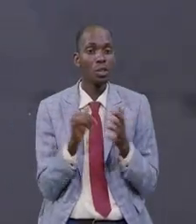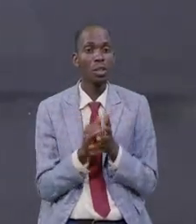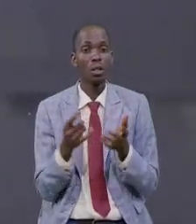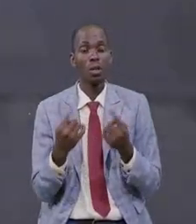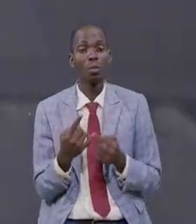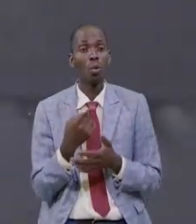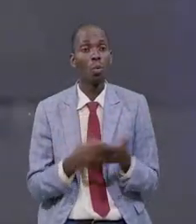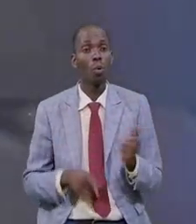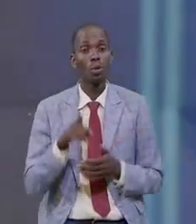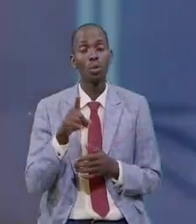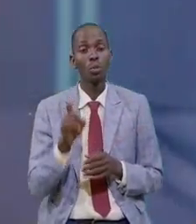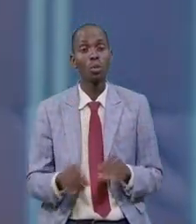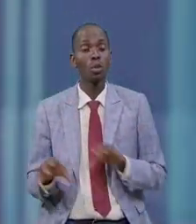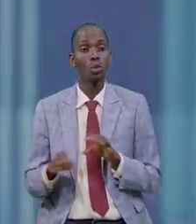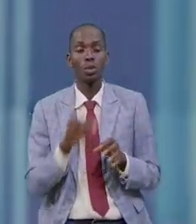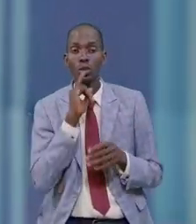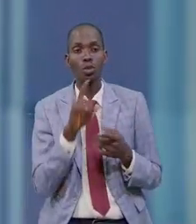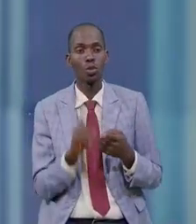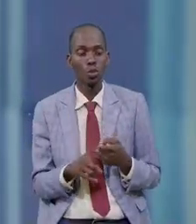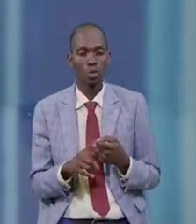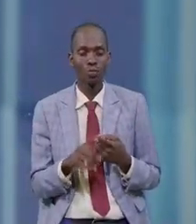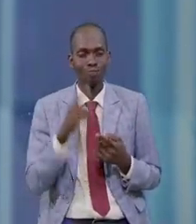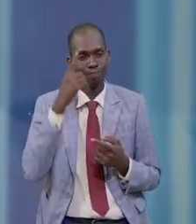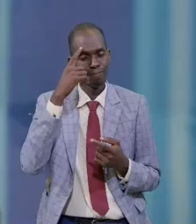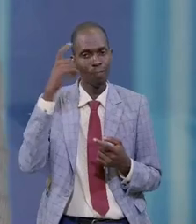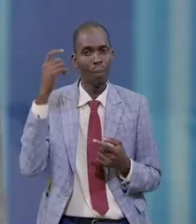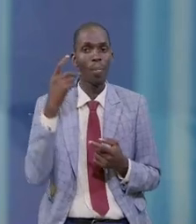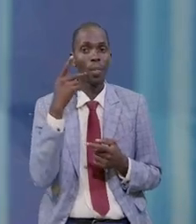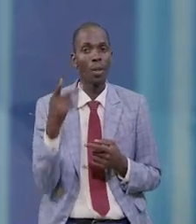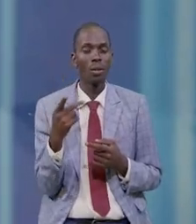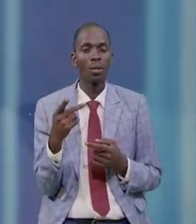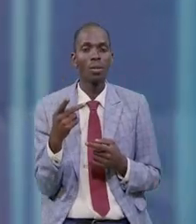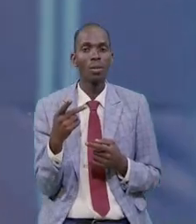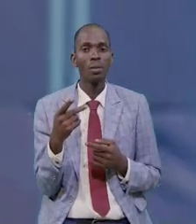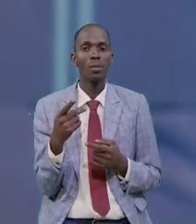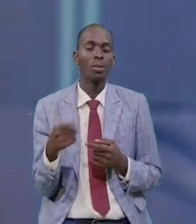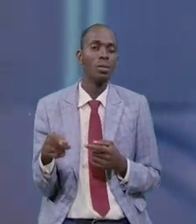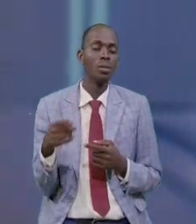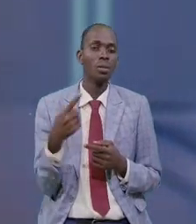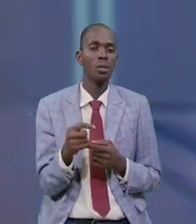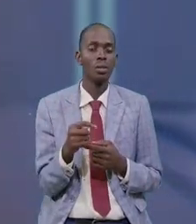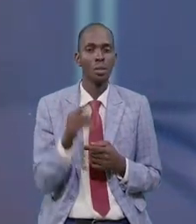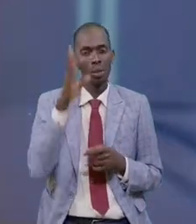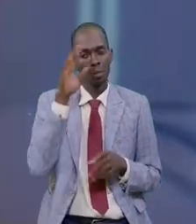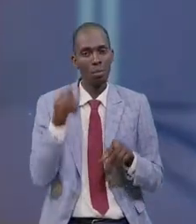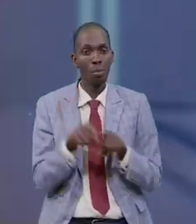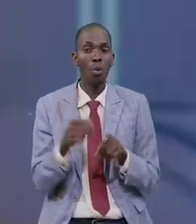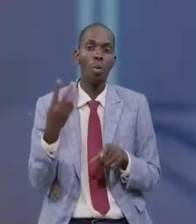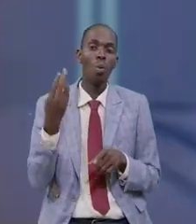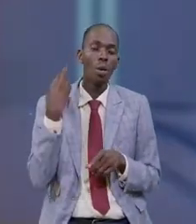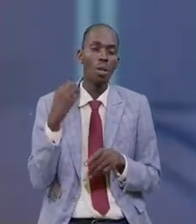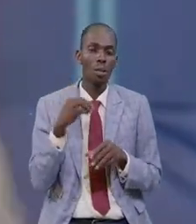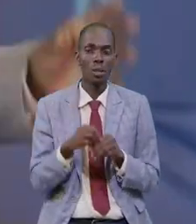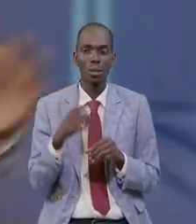avoir c'est un rêve ils étaient dans le champ et ils veillaient sur le Troppau de